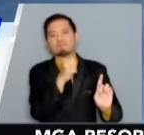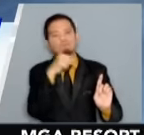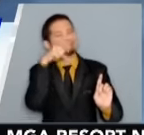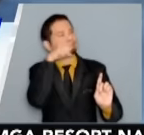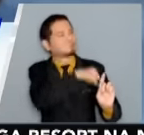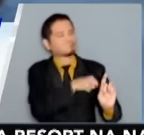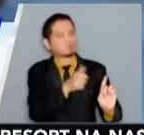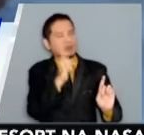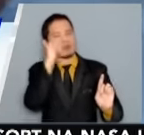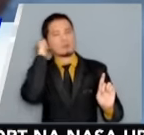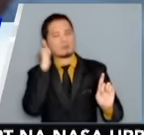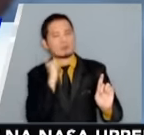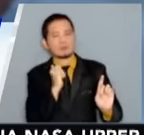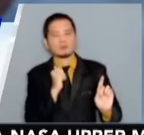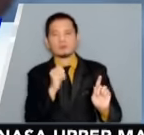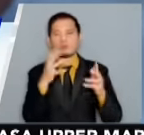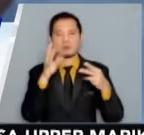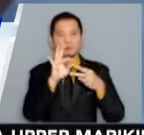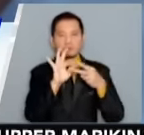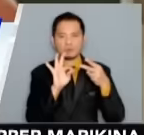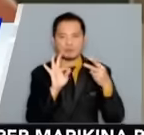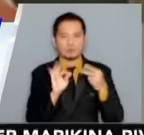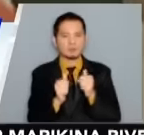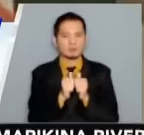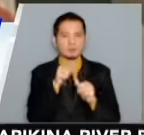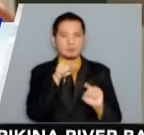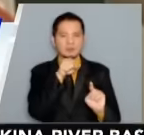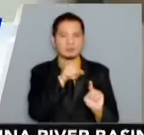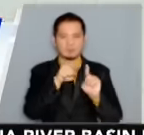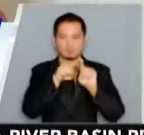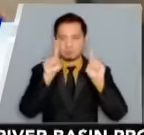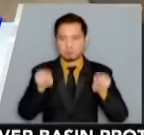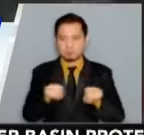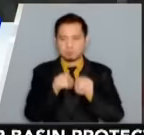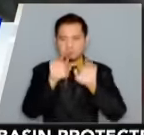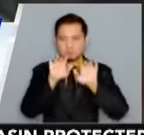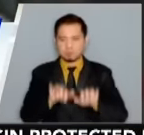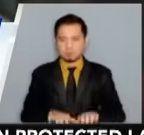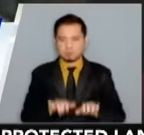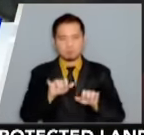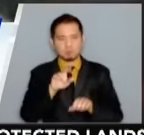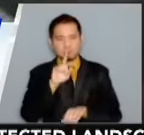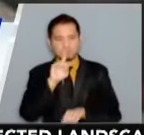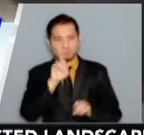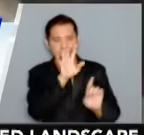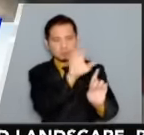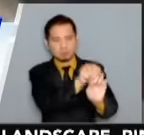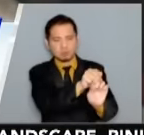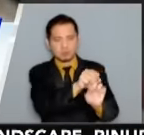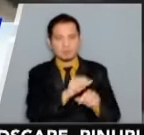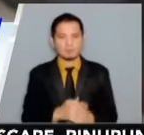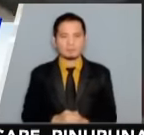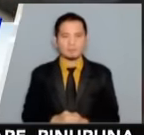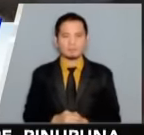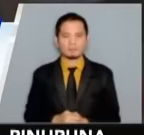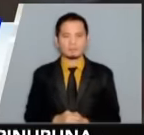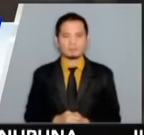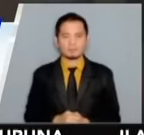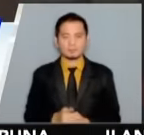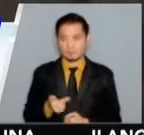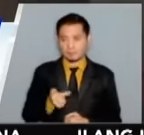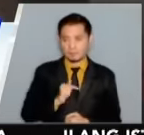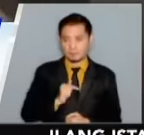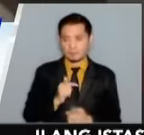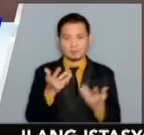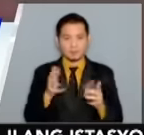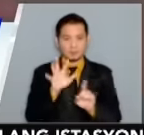no other choice but to issue the warrant of arrest. Paniniguro ni Zubiri, oras na maaresto at dalhin sa Senado, titiyakin raw